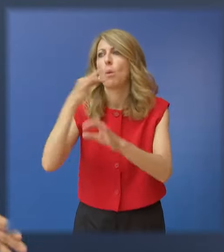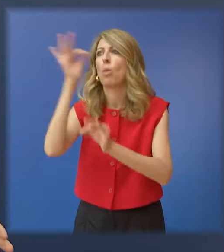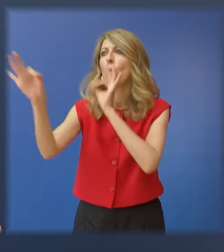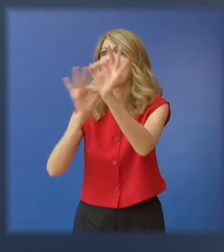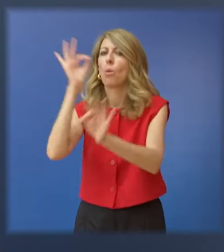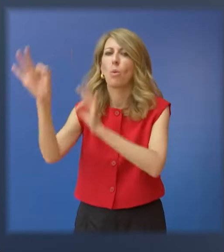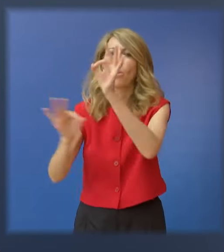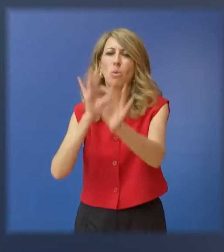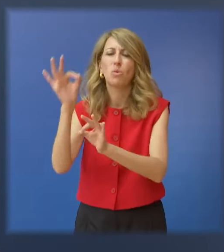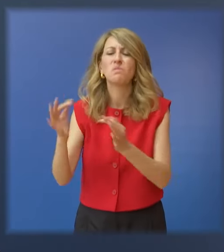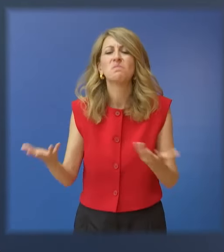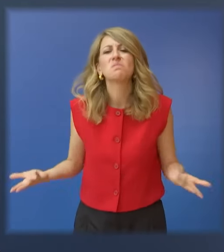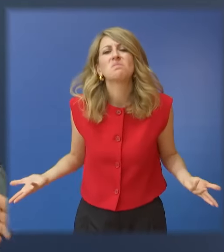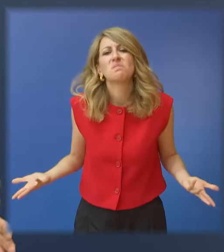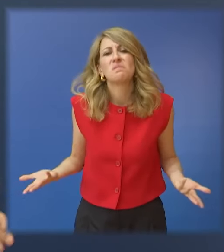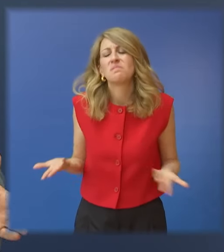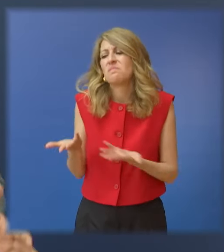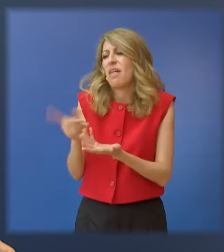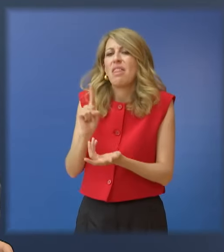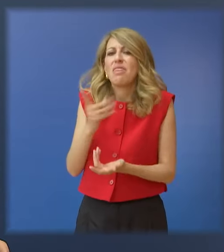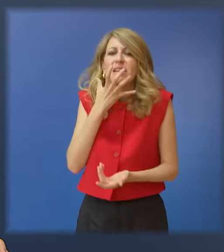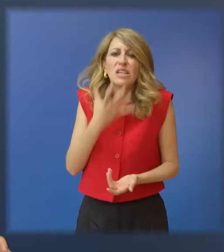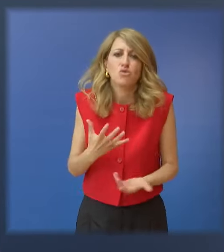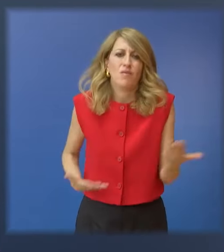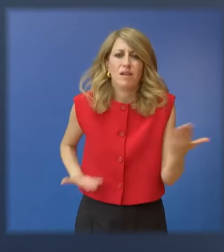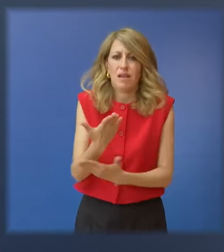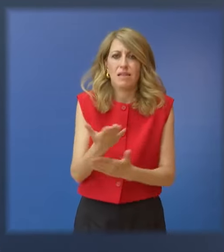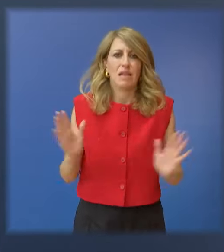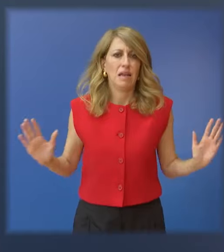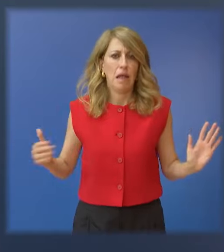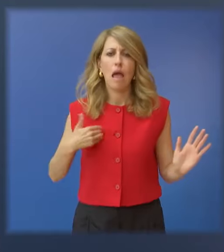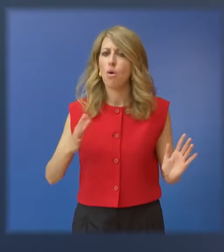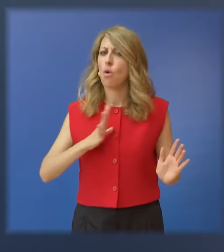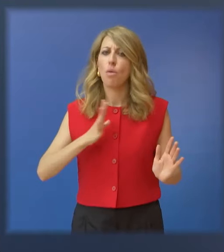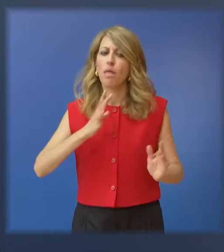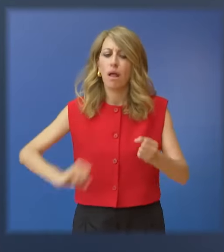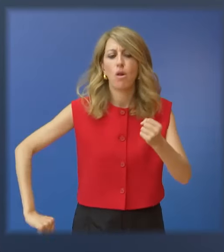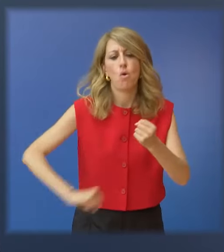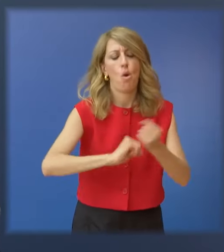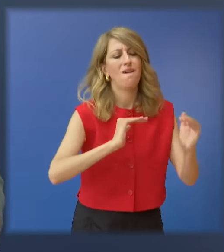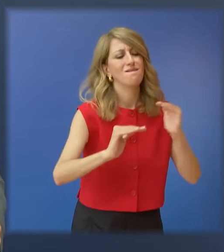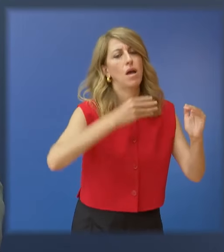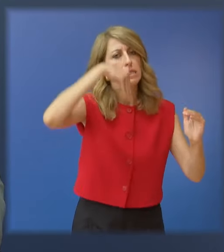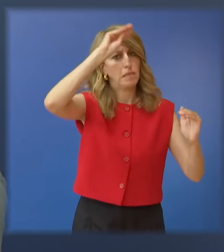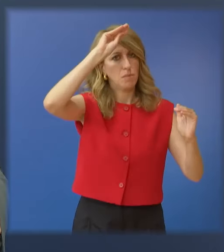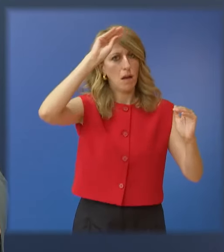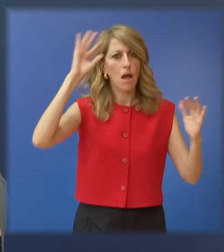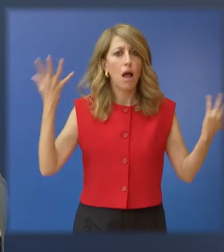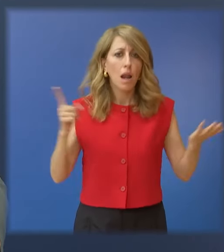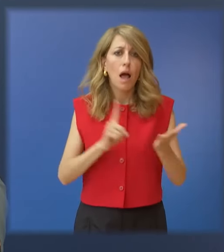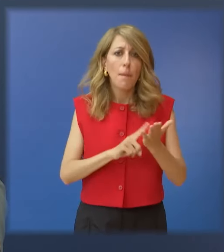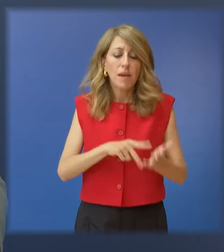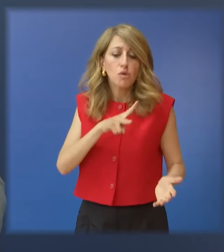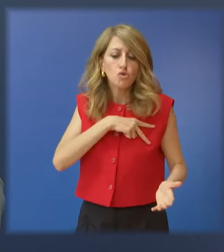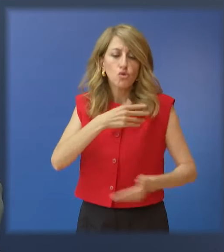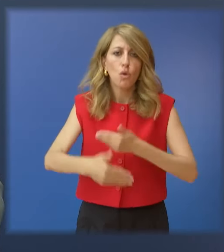κάποιον πρώην ούτε κάποιον νυν ούτε κάποιον επόμενο αρχ γο κάποιου άλλου κόμματος αλλά επειδή μου τι τίθεται αυτή η ερώτηση αυτά είναι